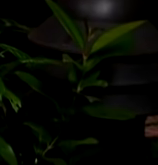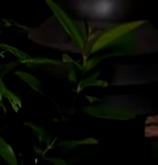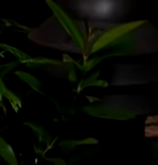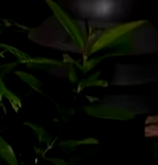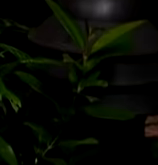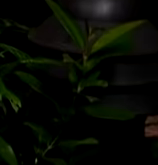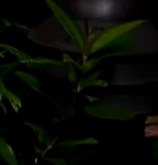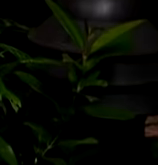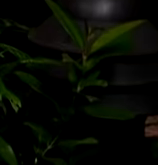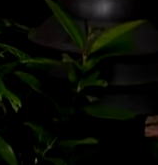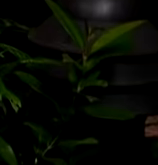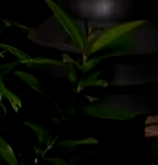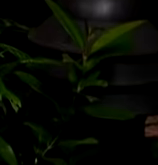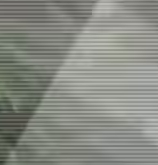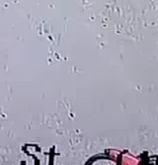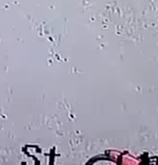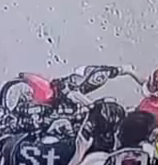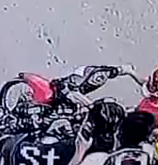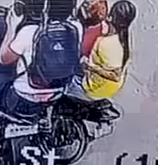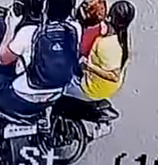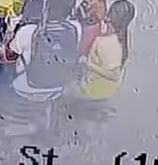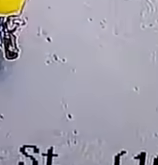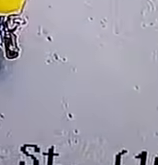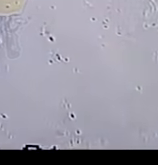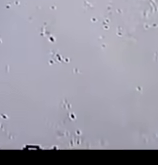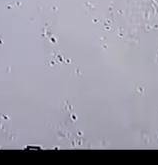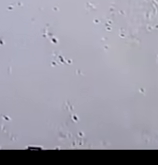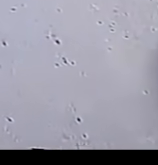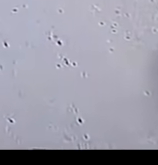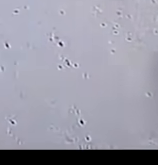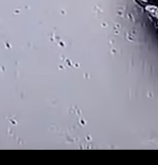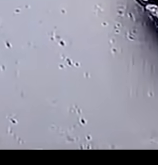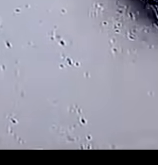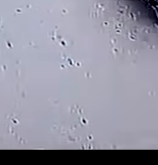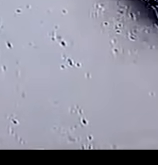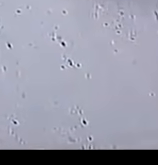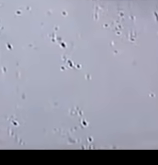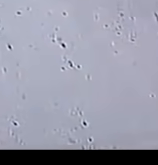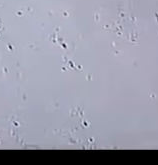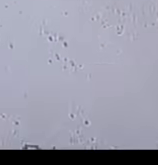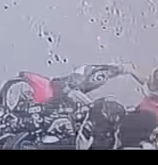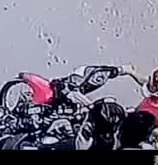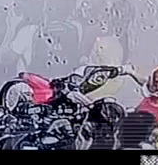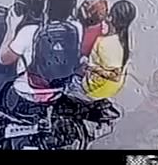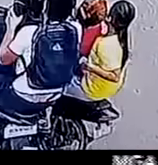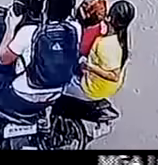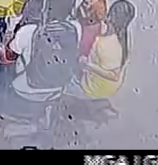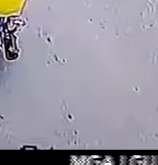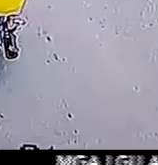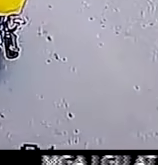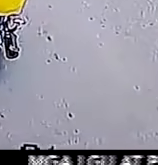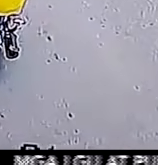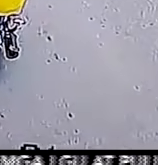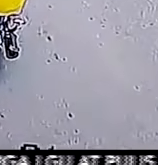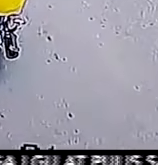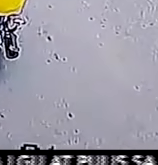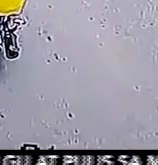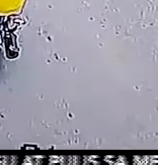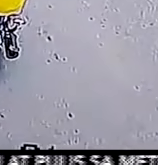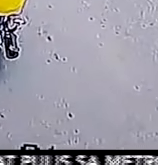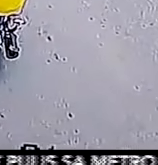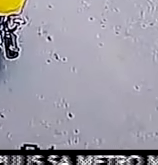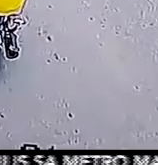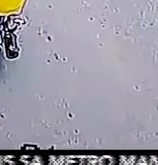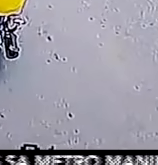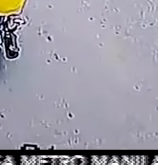intersection sa Pagadian City. Sa kuha ng CCTV, kita ang pagtumba ng dalawang motor. Ayon sa LGU, nang subukan kumaliwan ng isa